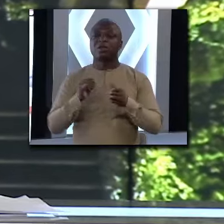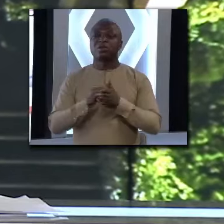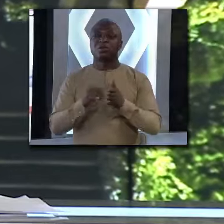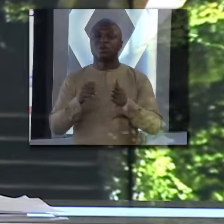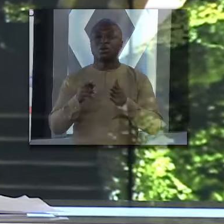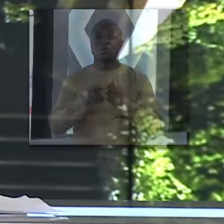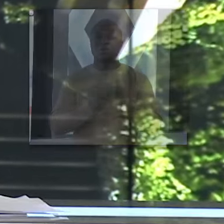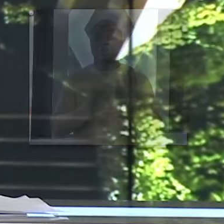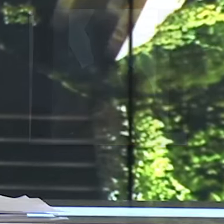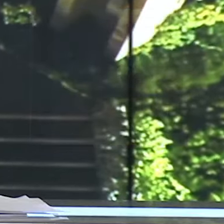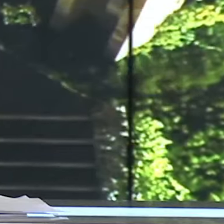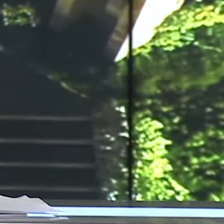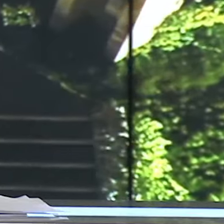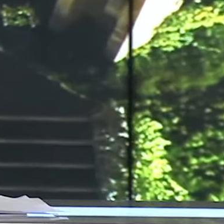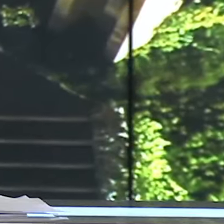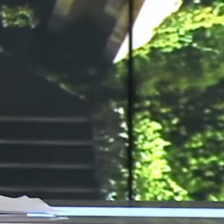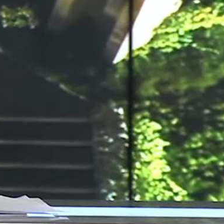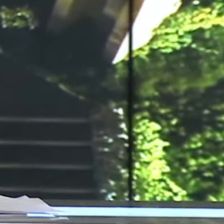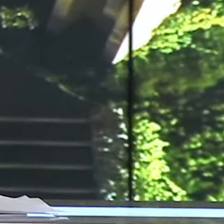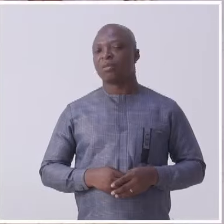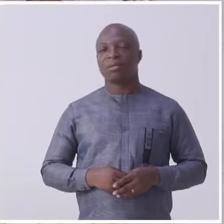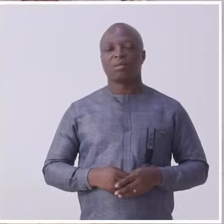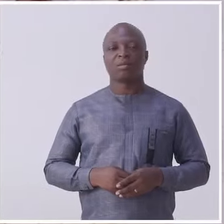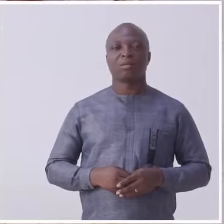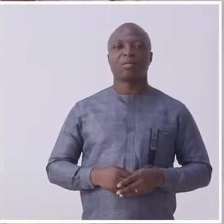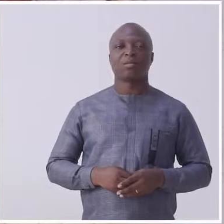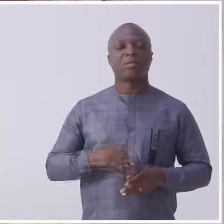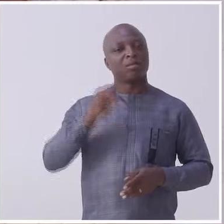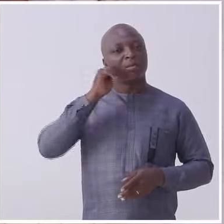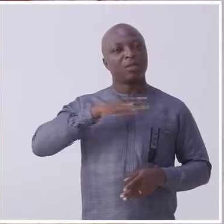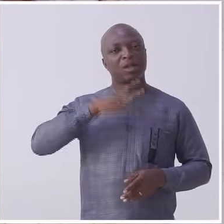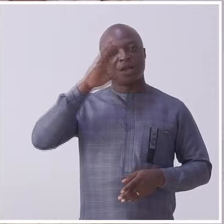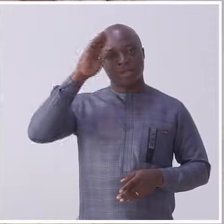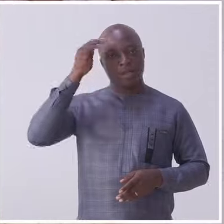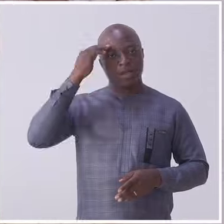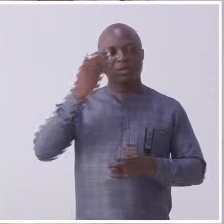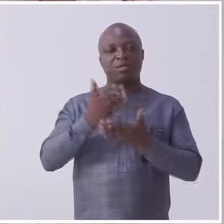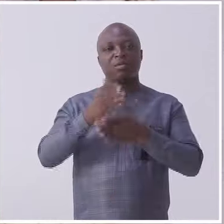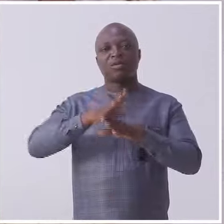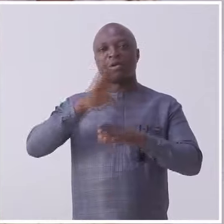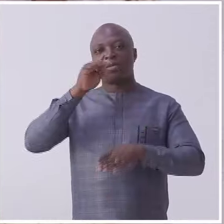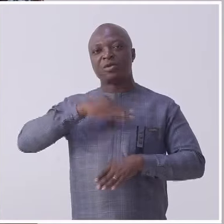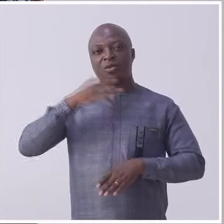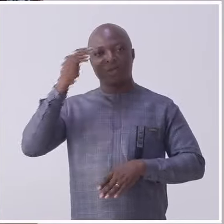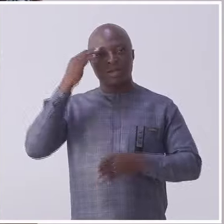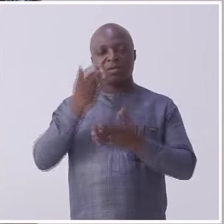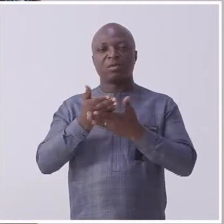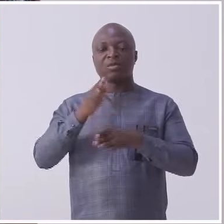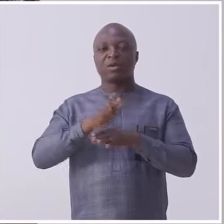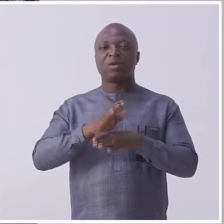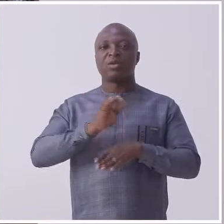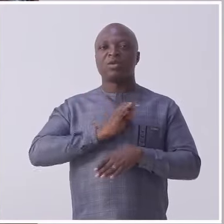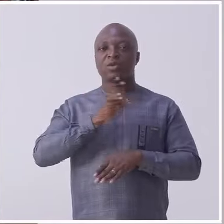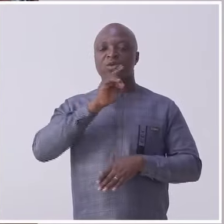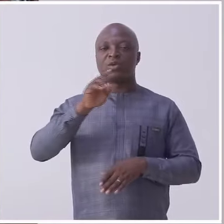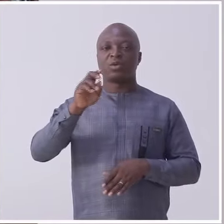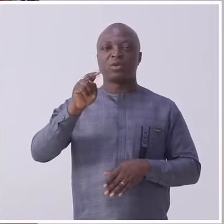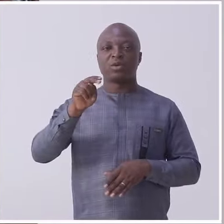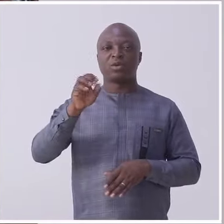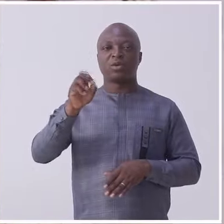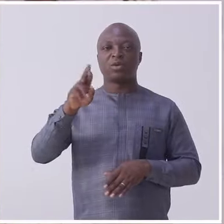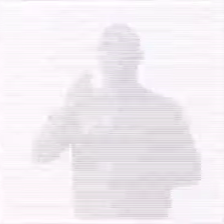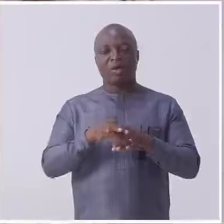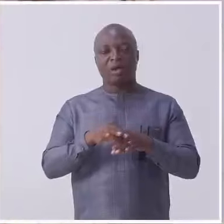Conseil des ministres d'hier jeudi. Madame la ministre, bonsoir. Monsieur le ministre, bonsoir. Je suis Norbert Douadi de Radio